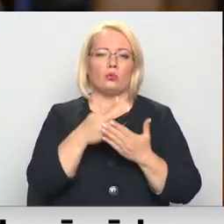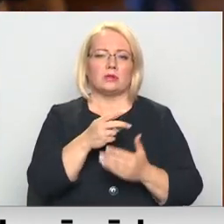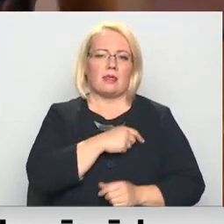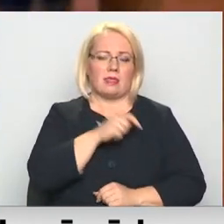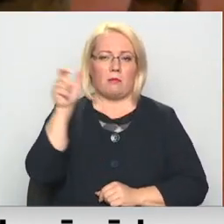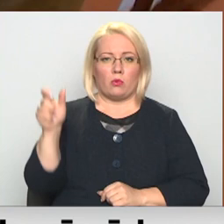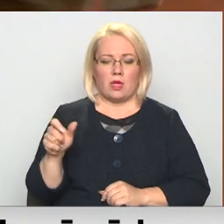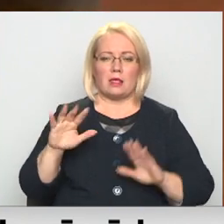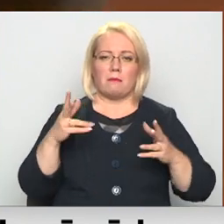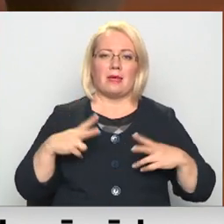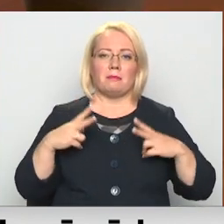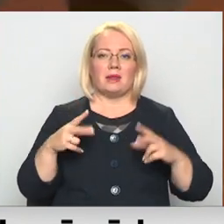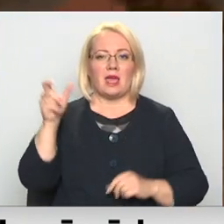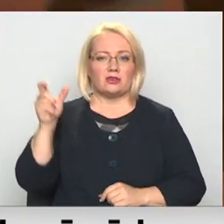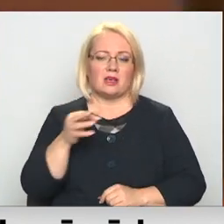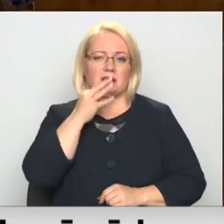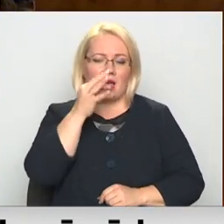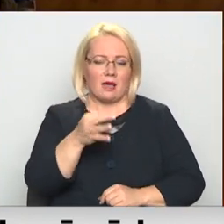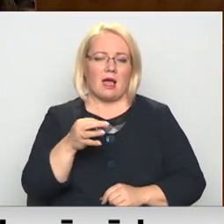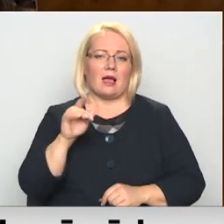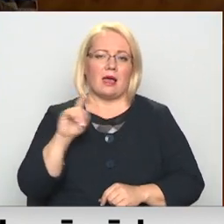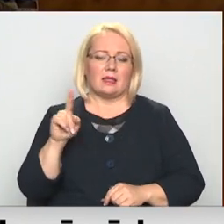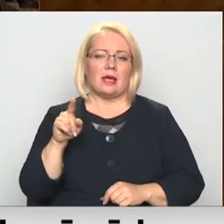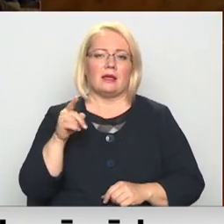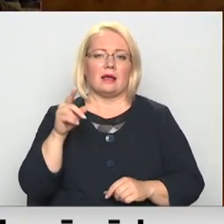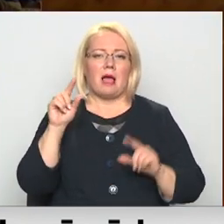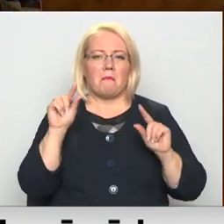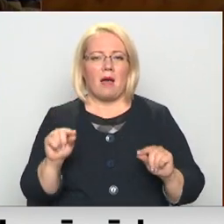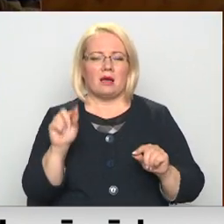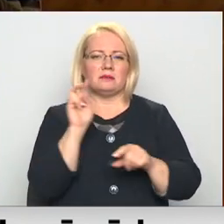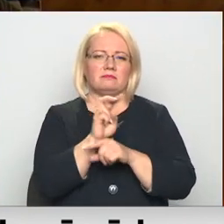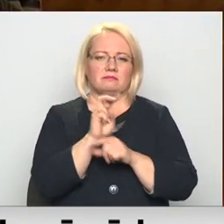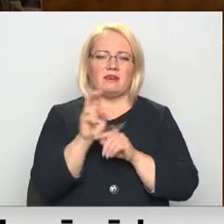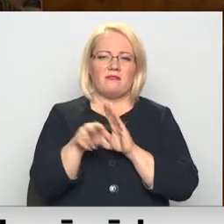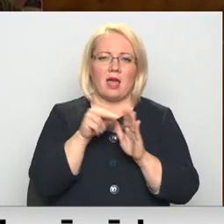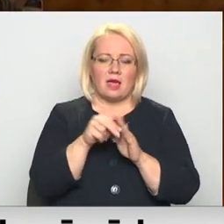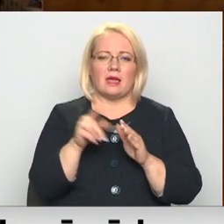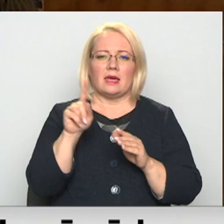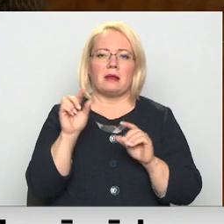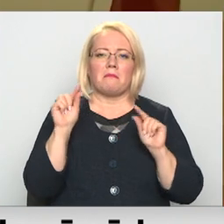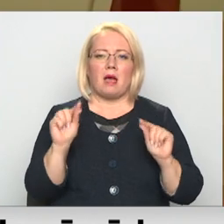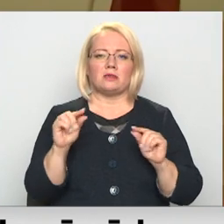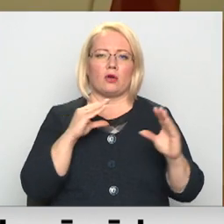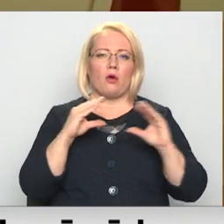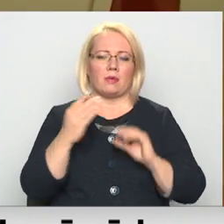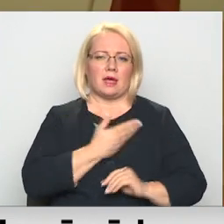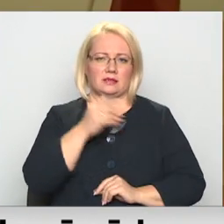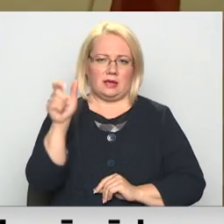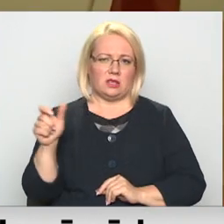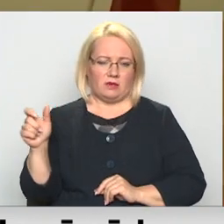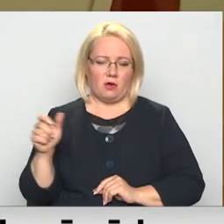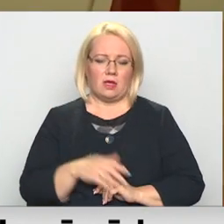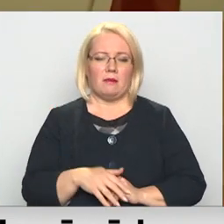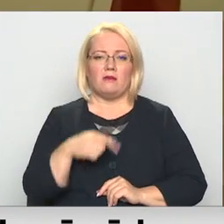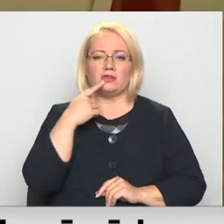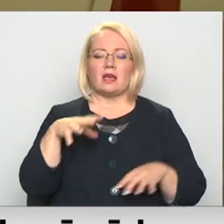priekšsēdētājs saka, ka zemo vēlētāju aktivitāti veicinājusi attālināta komunikācija ar iedzīvotājiem. Veicot aptaujas,